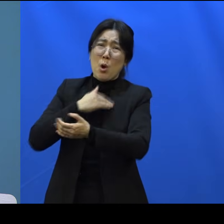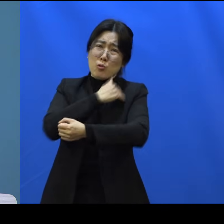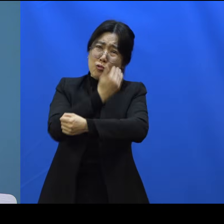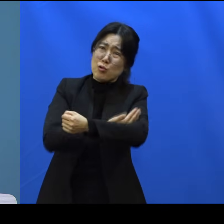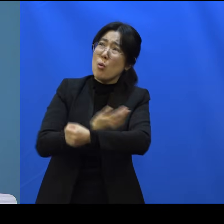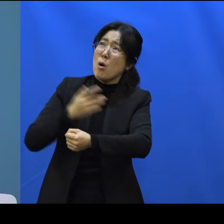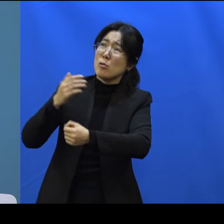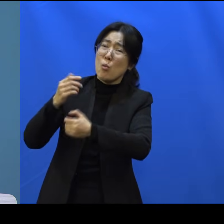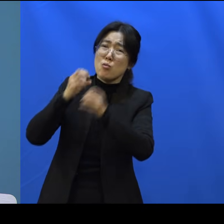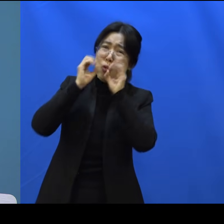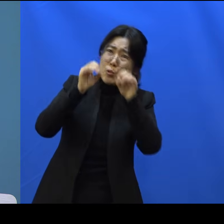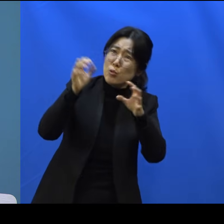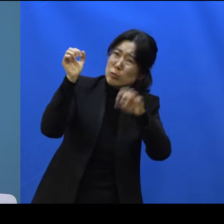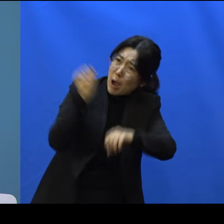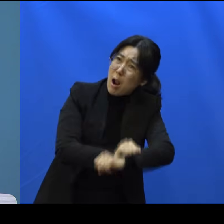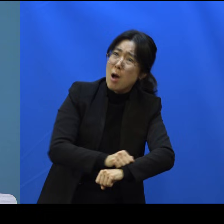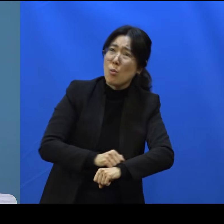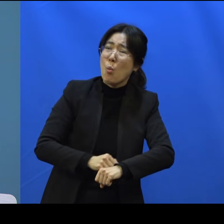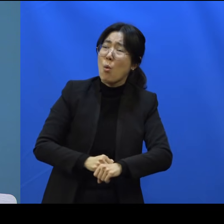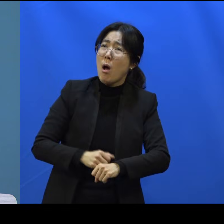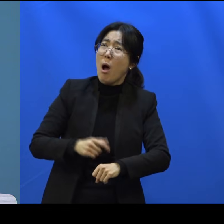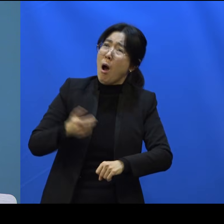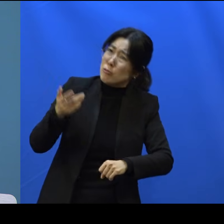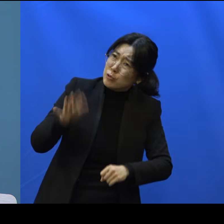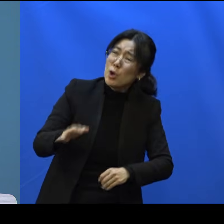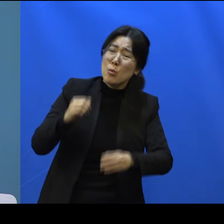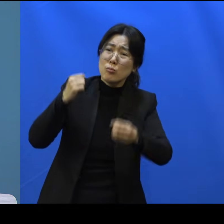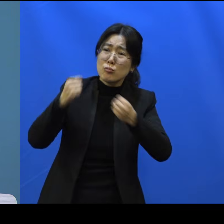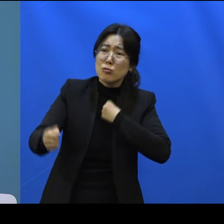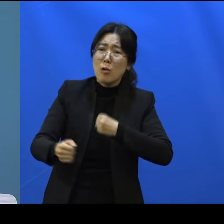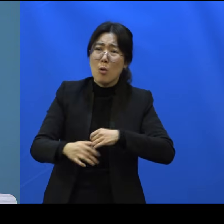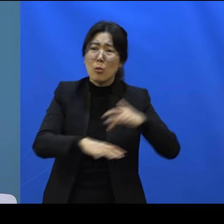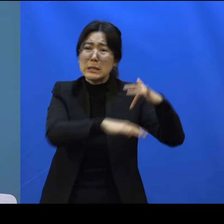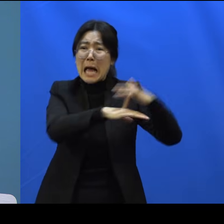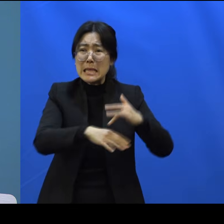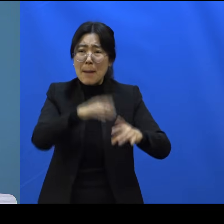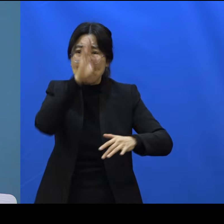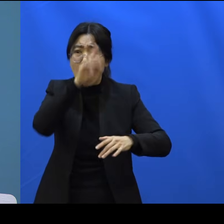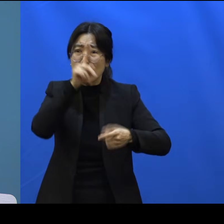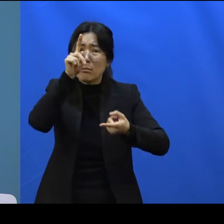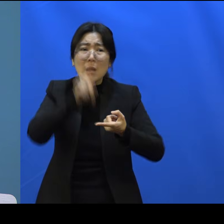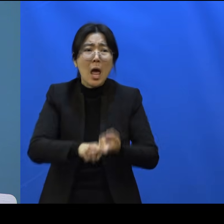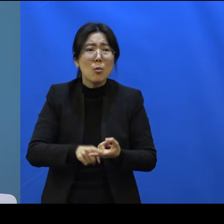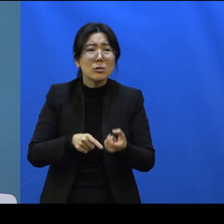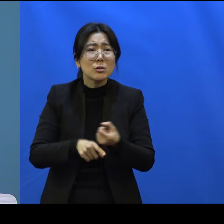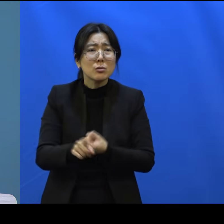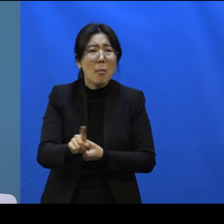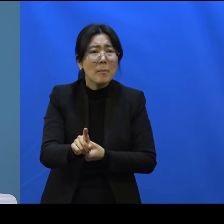되는 거예요. 아, 이게 굉장히 큰 메시지잖아요, 여러분. 어떡하죠, 여러분?